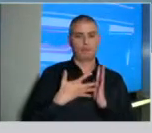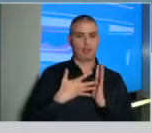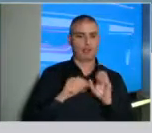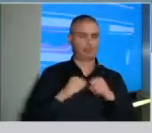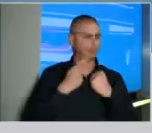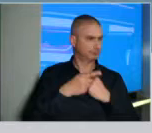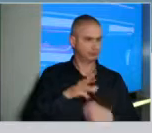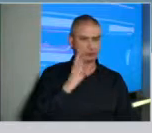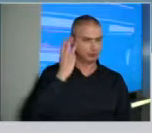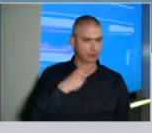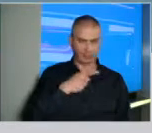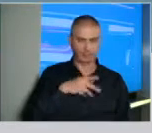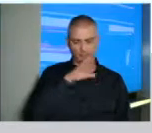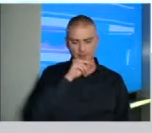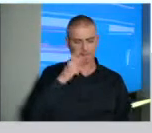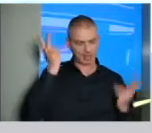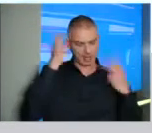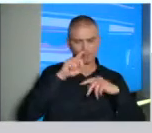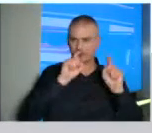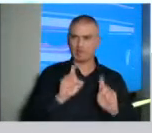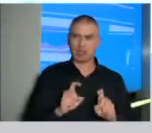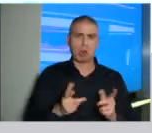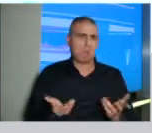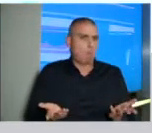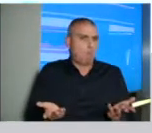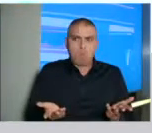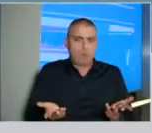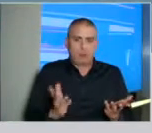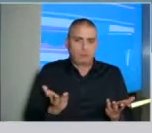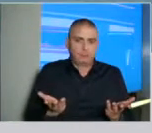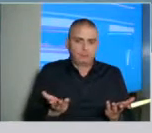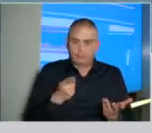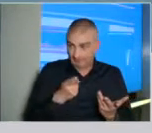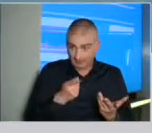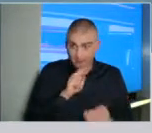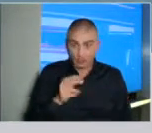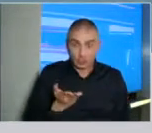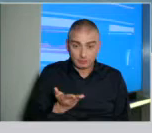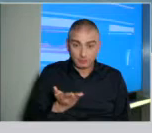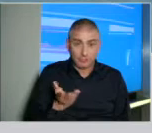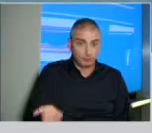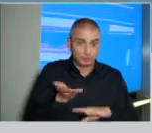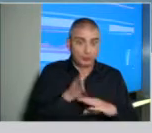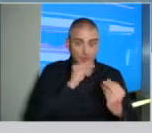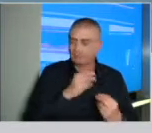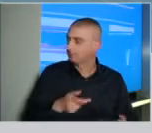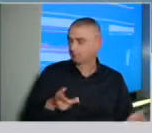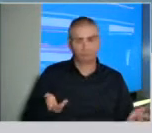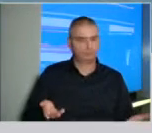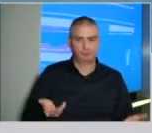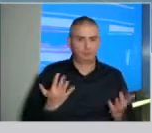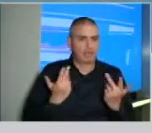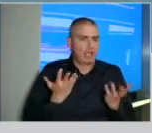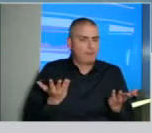שלי חימוביץ' מדברת שם על מתווה הגז, לא בשביל משהו, אבל זה נושא בכלל על השולחן עכשיו. אי אפשר.